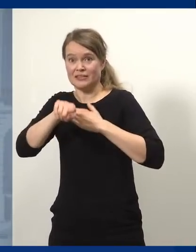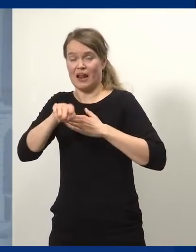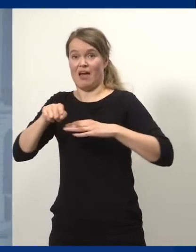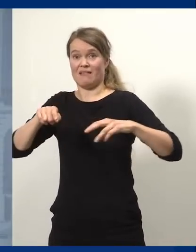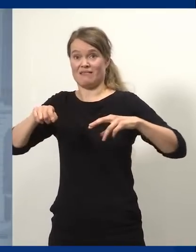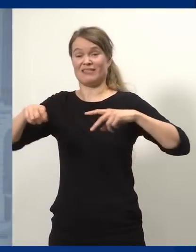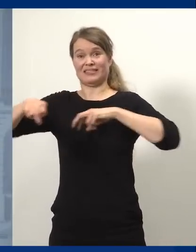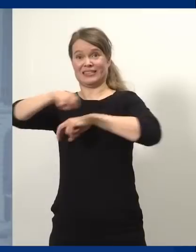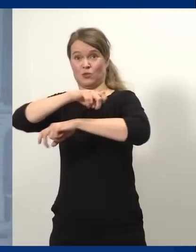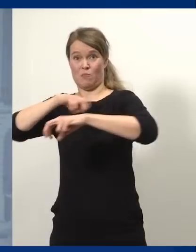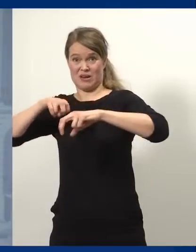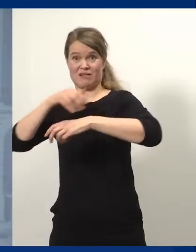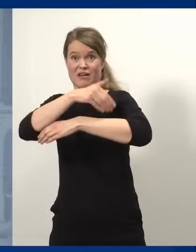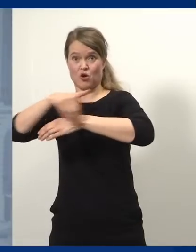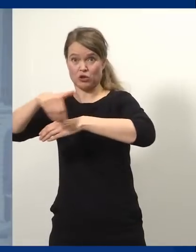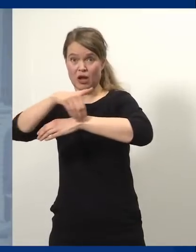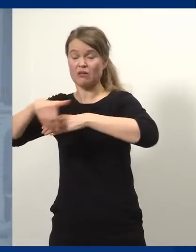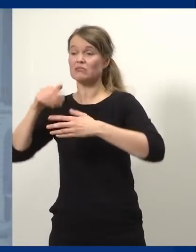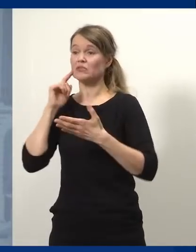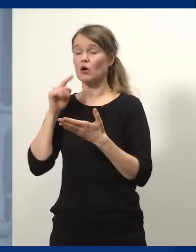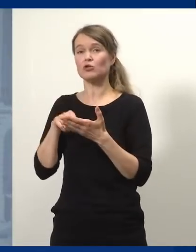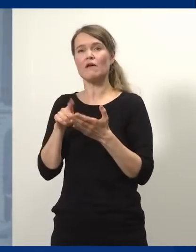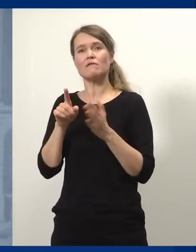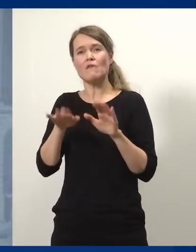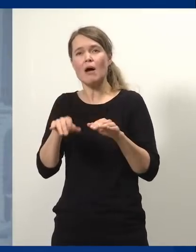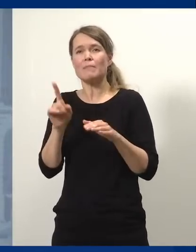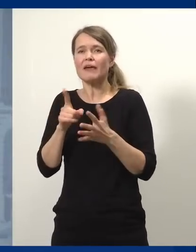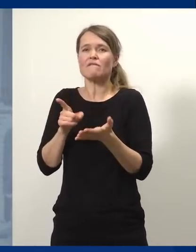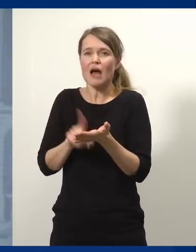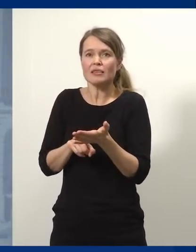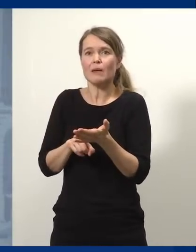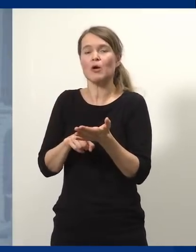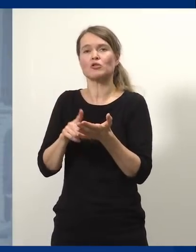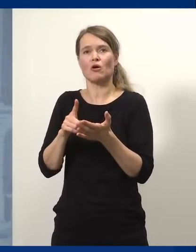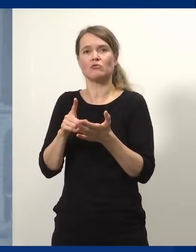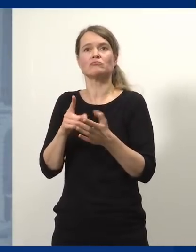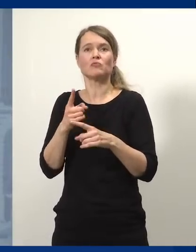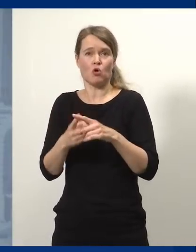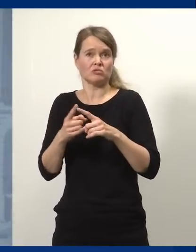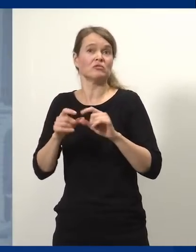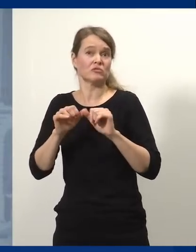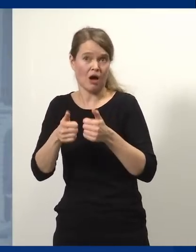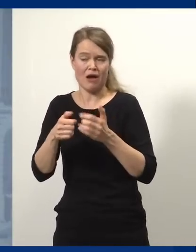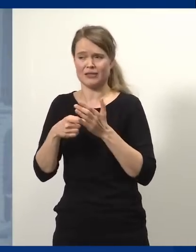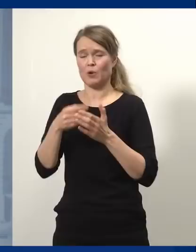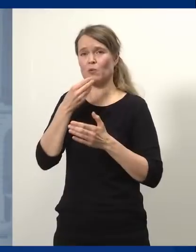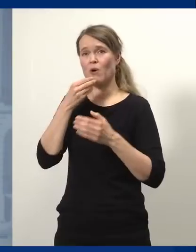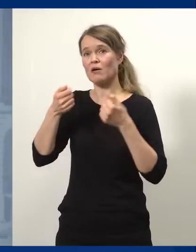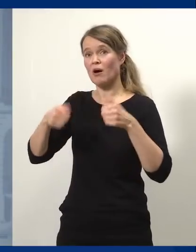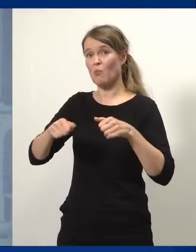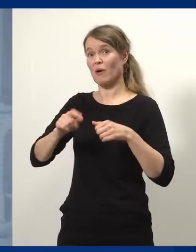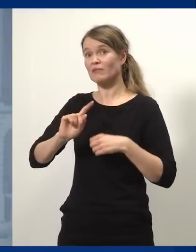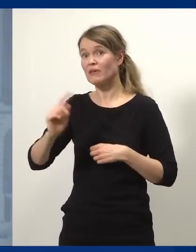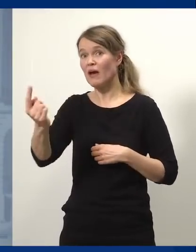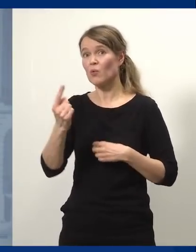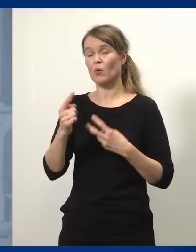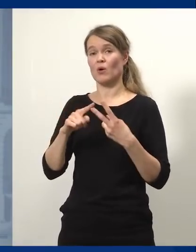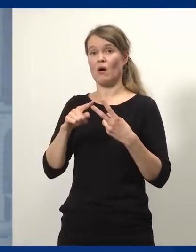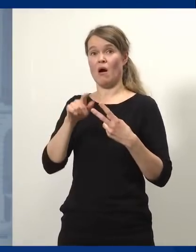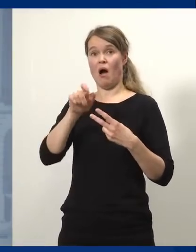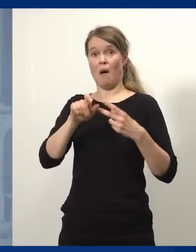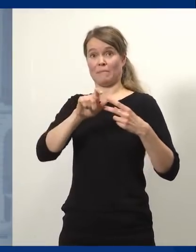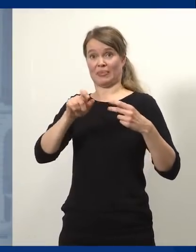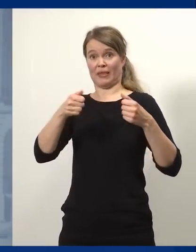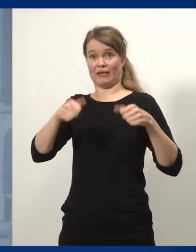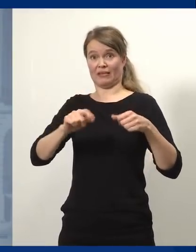rajoittuisi vain välttämättömien tarpeiden täyttämiseen, esimerkiksi juuri ruokakaupassa asiointiin, apteekissa asiointiin, sosiaali- ja